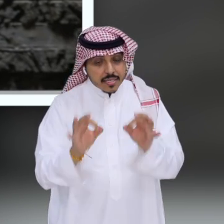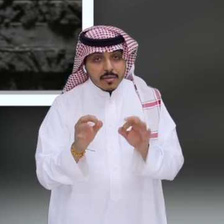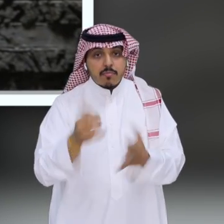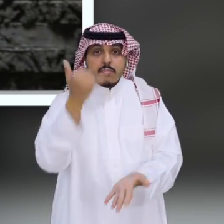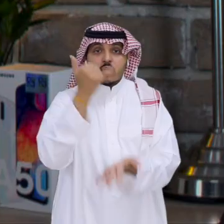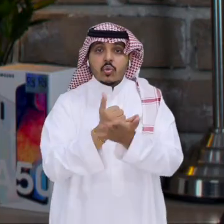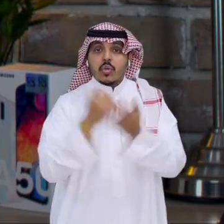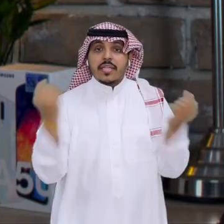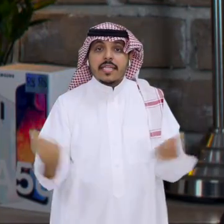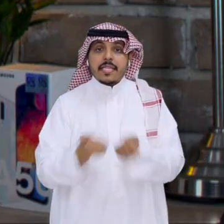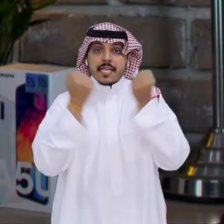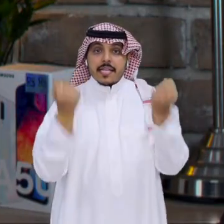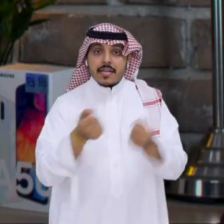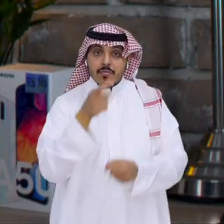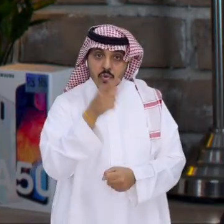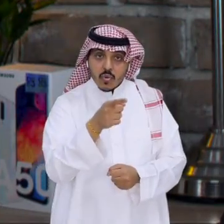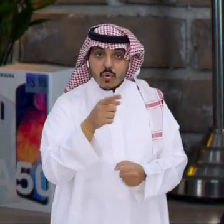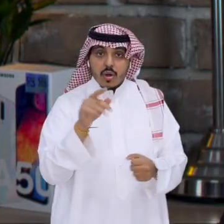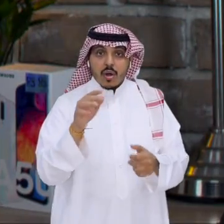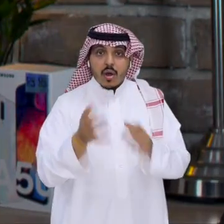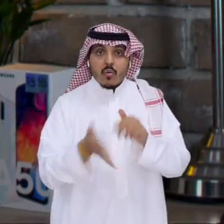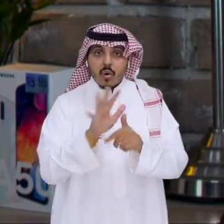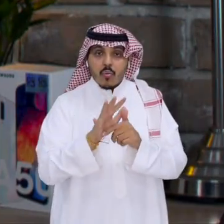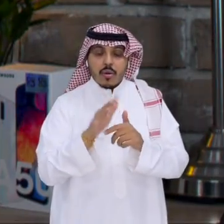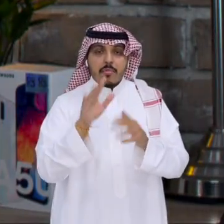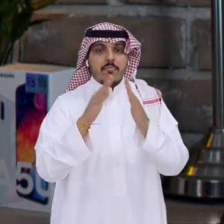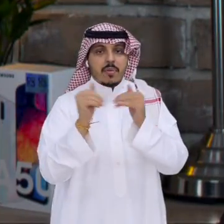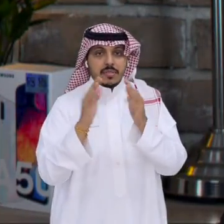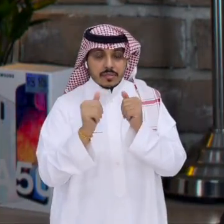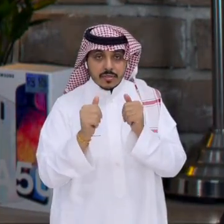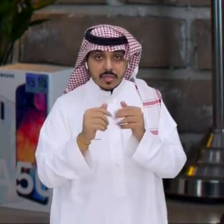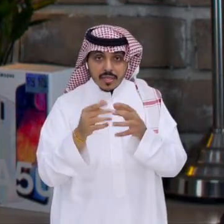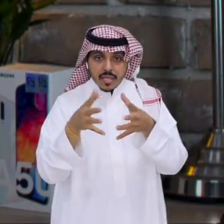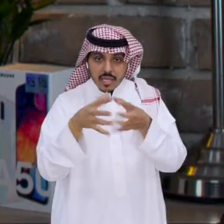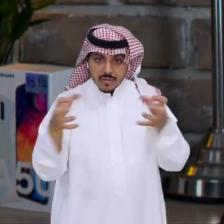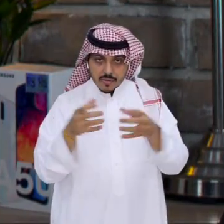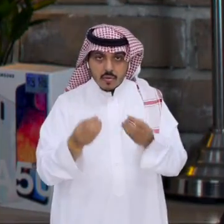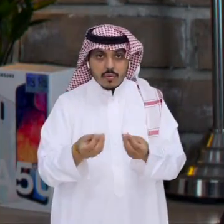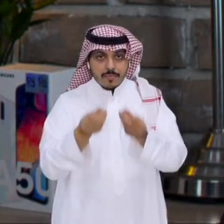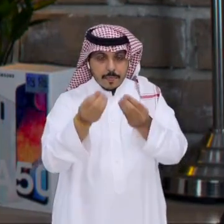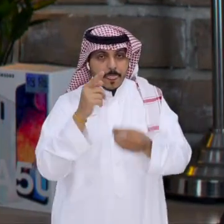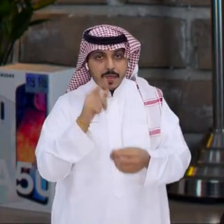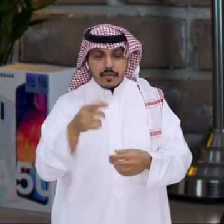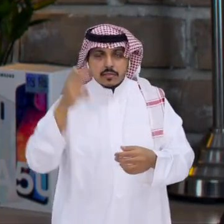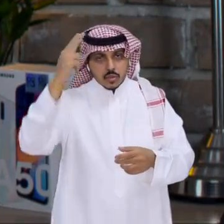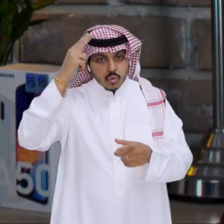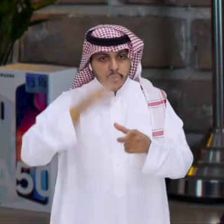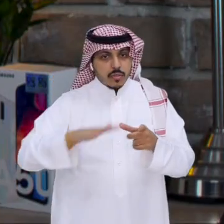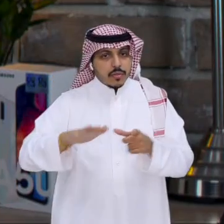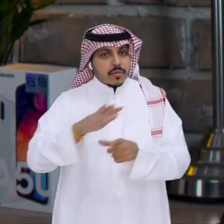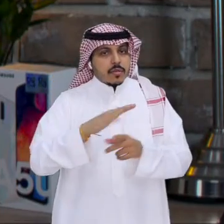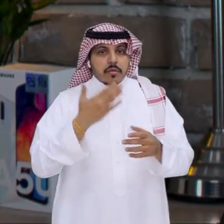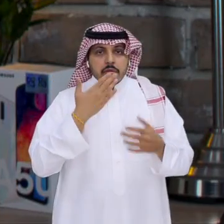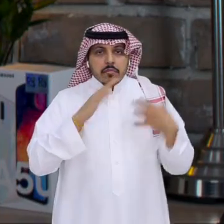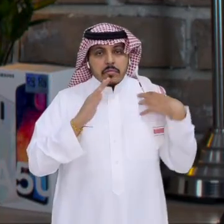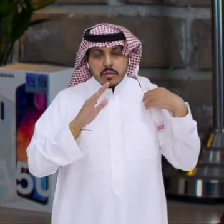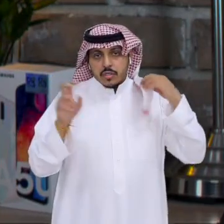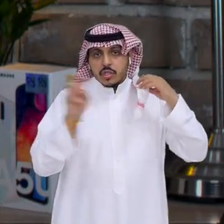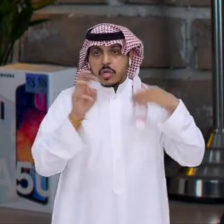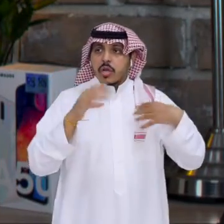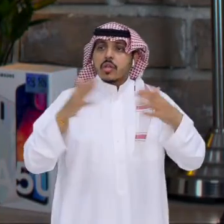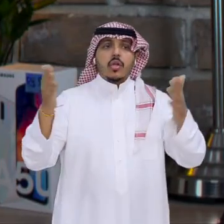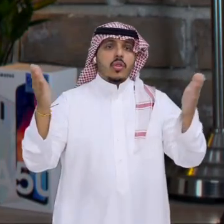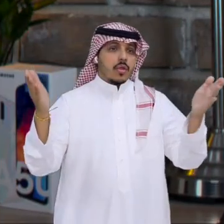مسؤول التدريب اللي موجود بينه وفي هواوي مصر. أول شيء للتوضيح، عندنا أمورنا في المملكة العربية السعودية ومع كثير